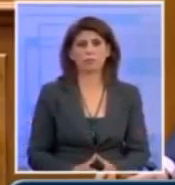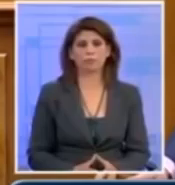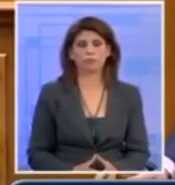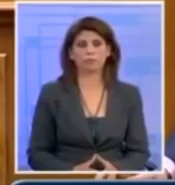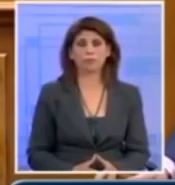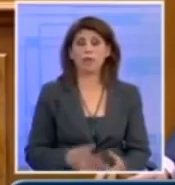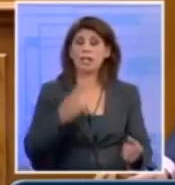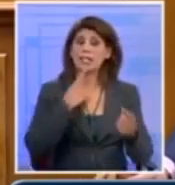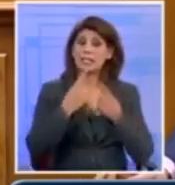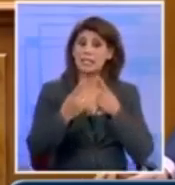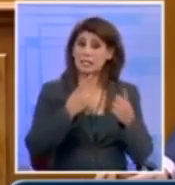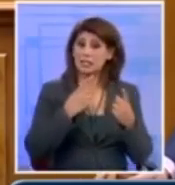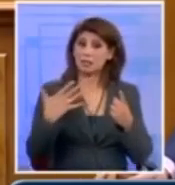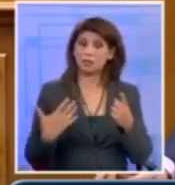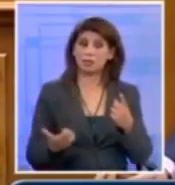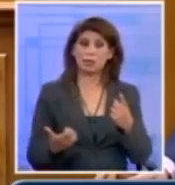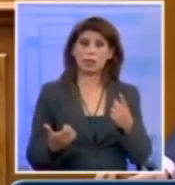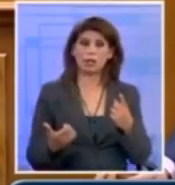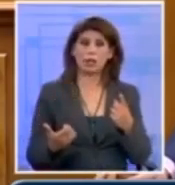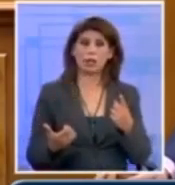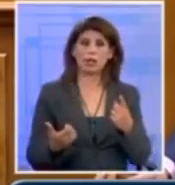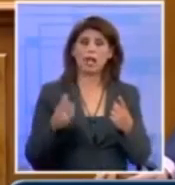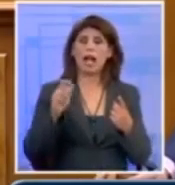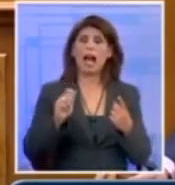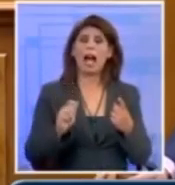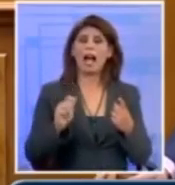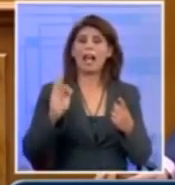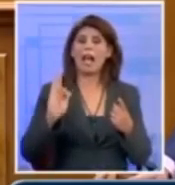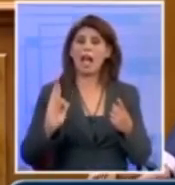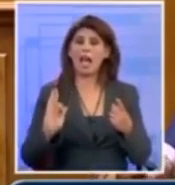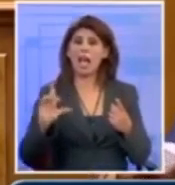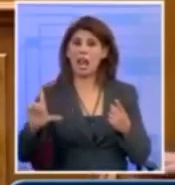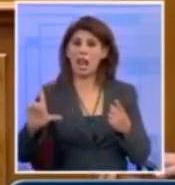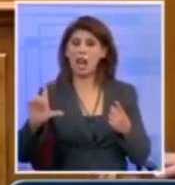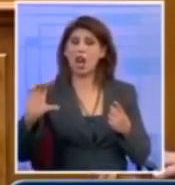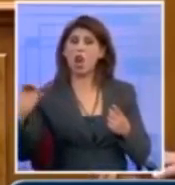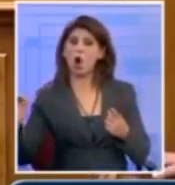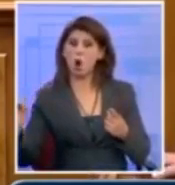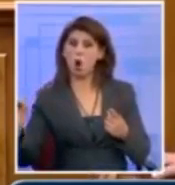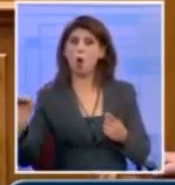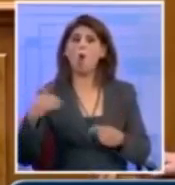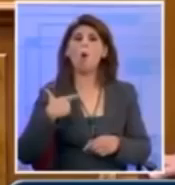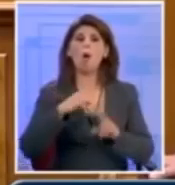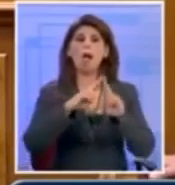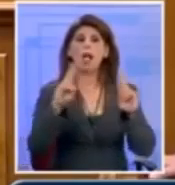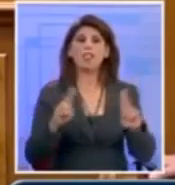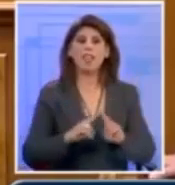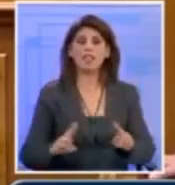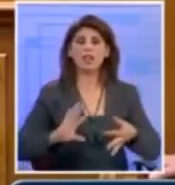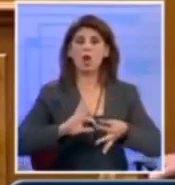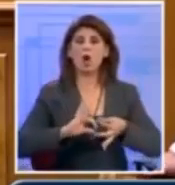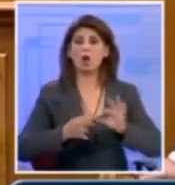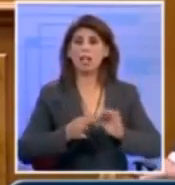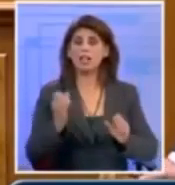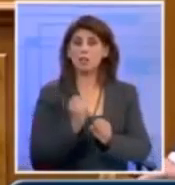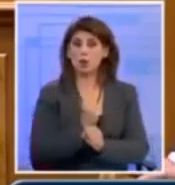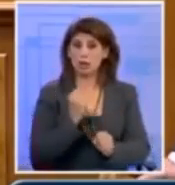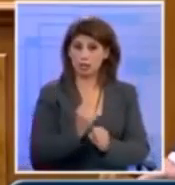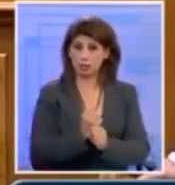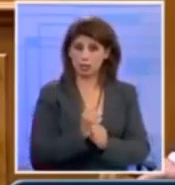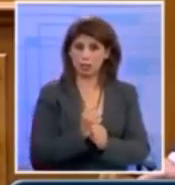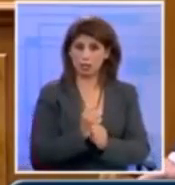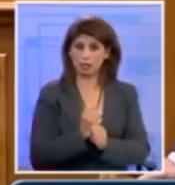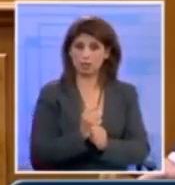σε διαβούλευση με τον ILO, τον Διεθνή Οργανισμό Εργασίας, που έχει